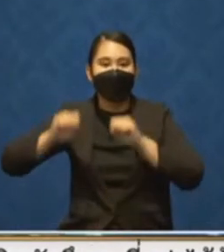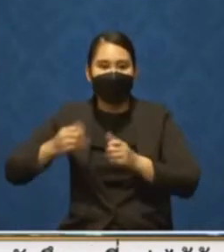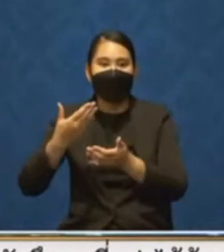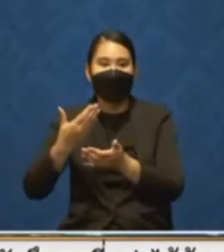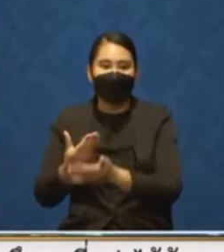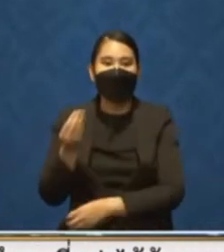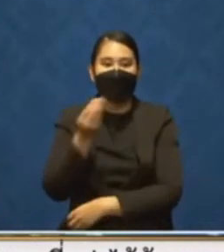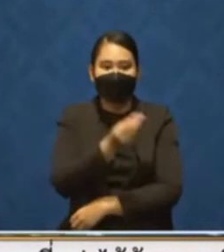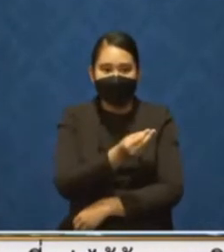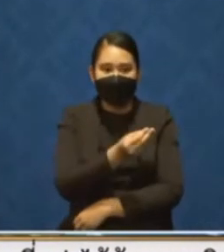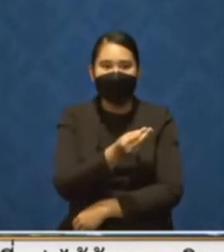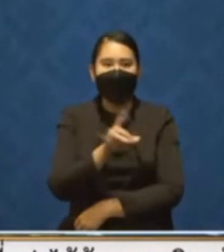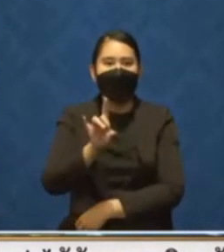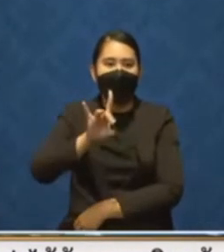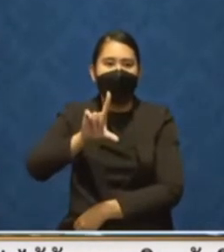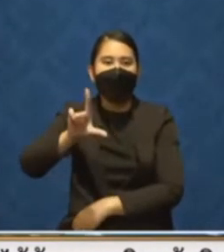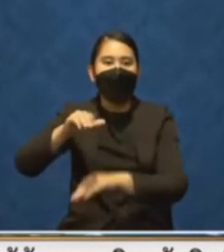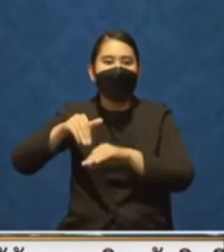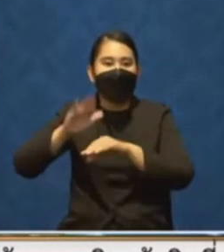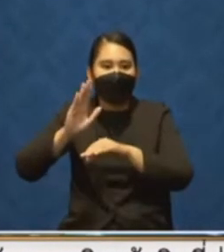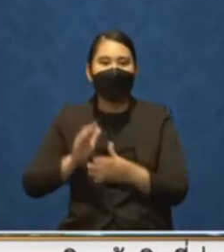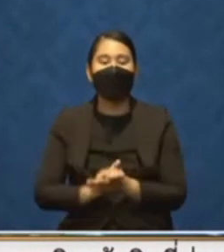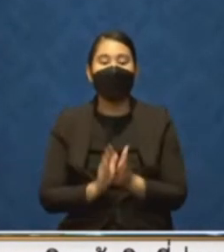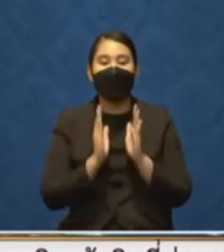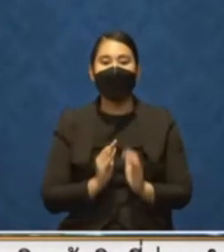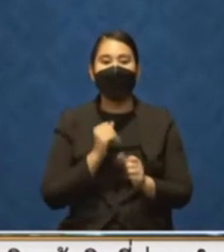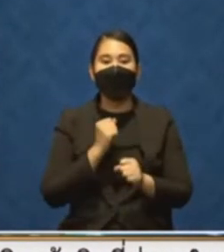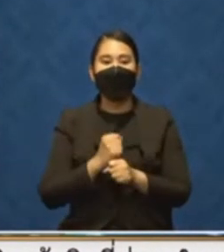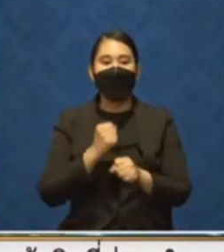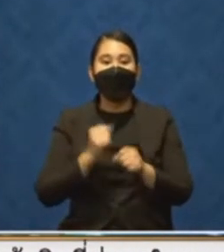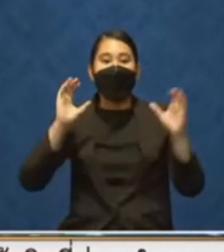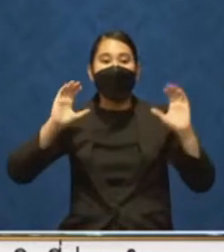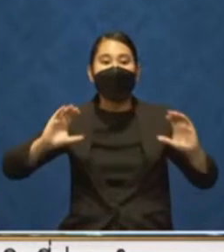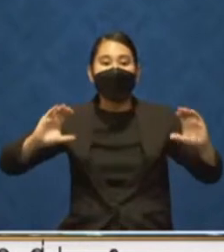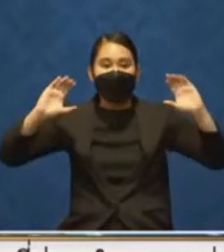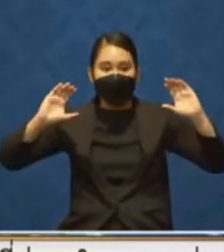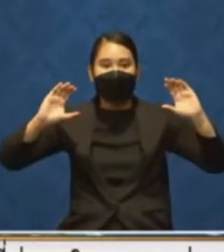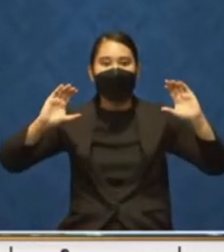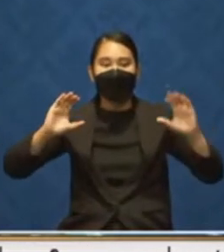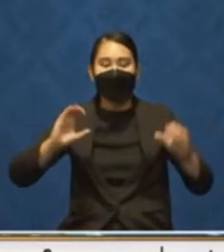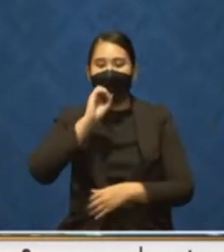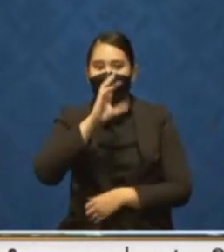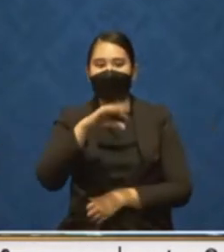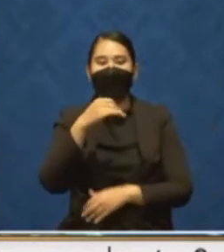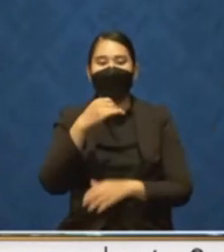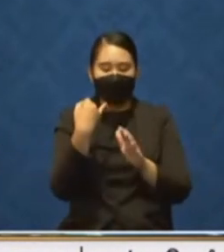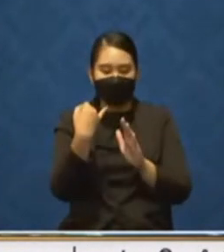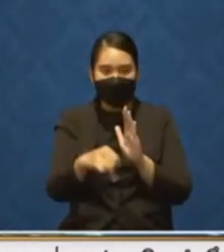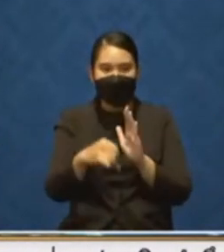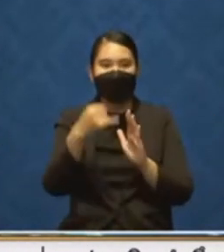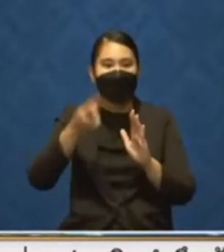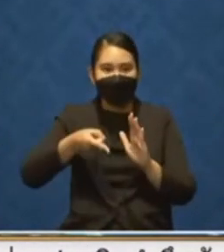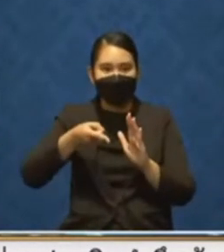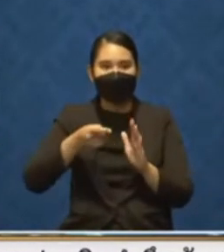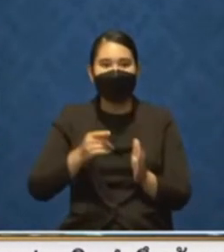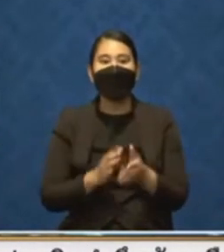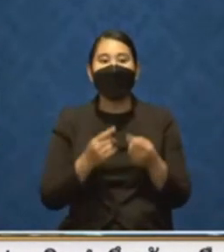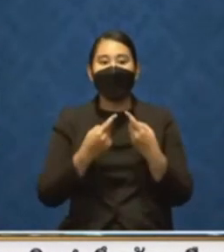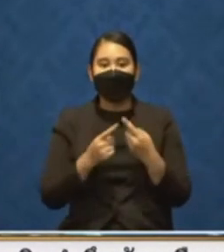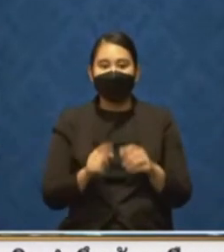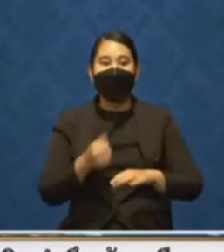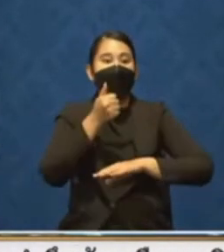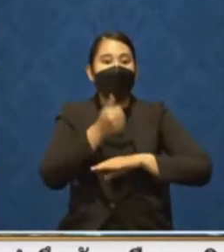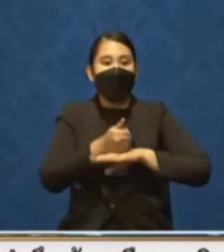ร้อยล้านแล้วมีข้าราชการชั้นผู้น้อยอีกมากที่ได้รับการที่พี่สาวว่าผิดจริงแต่คนที่เป็นผู้อนุมัติ